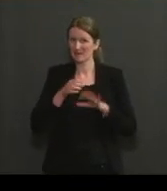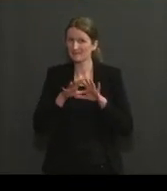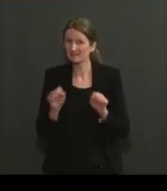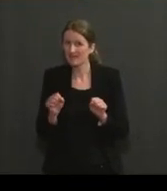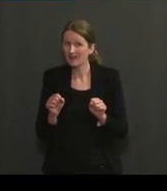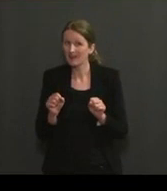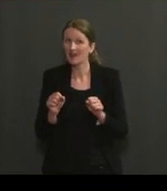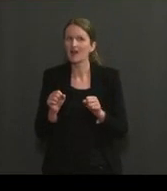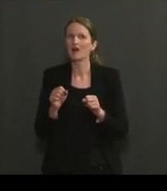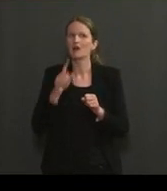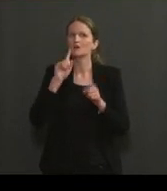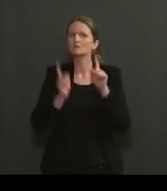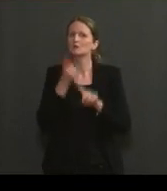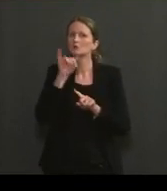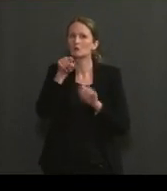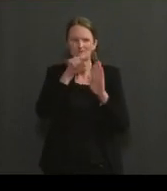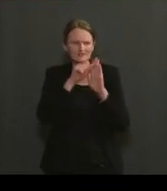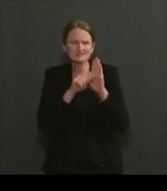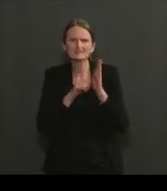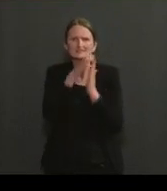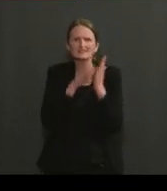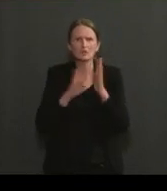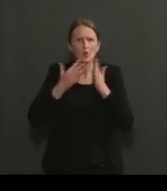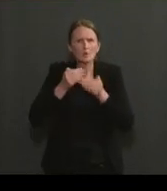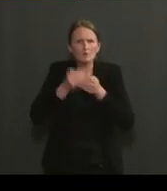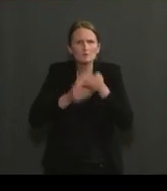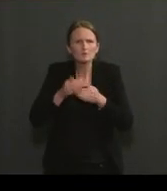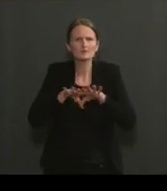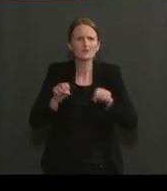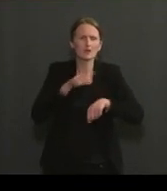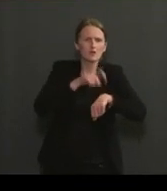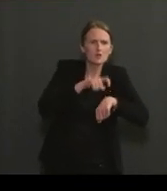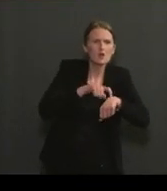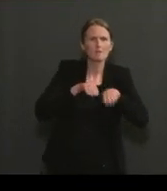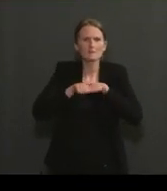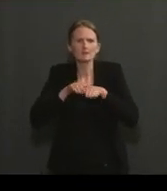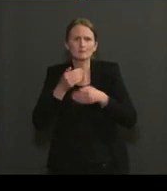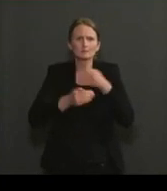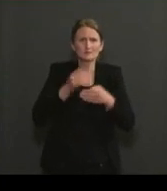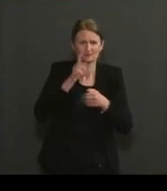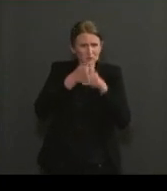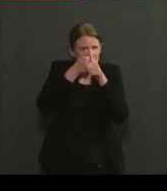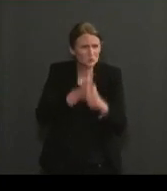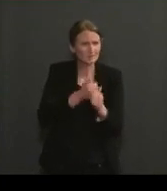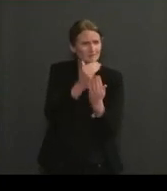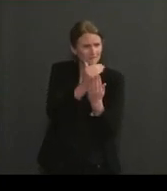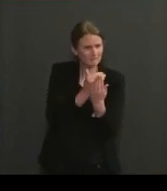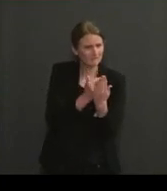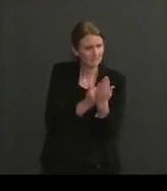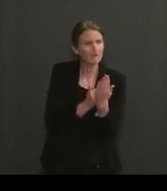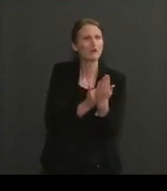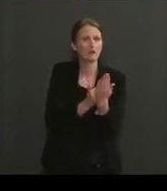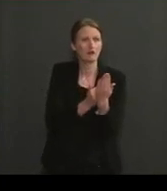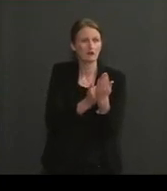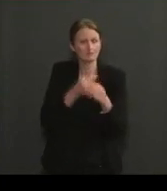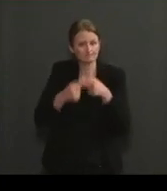ce qui est demandé au moment où c'est demandé par rapport au test. Si on fait cette manœuvre ou cette lecture,